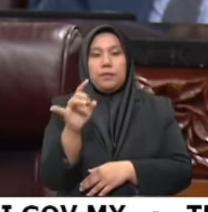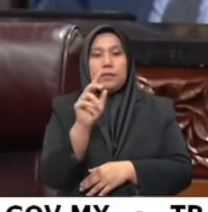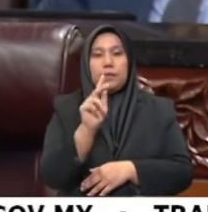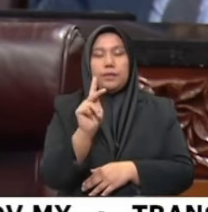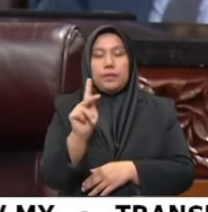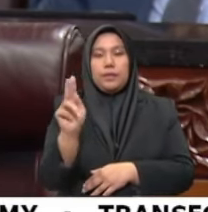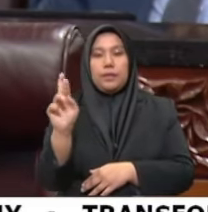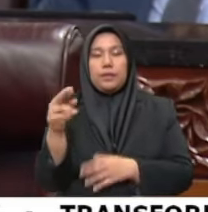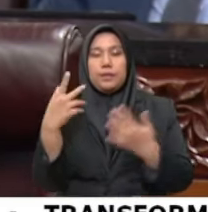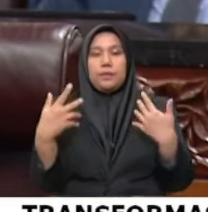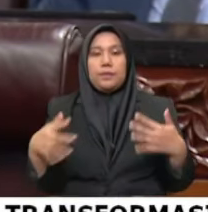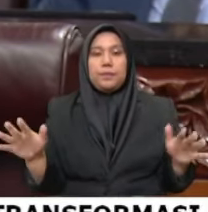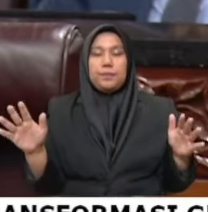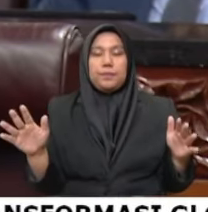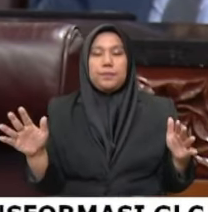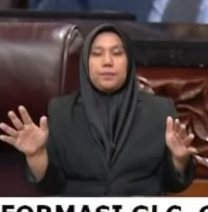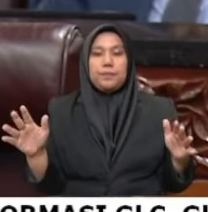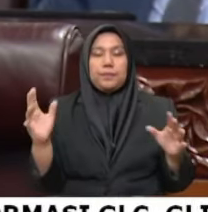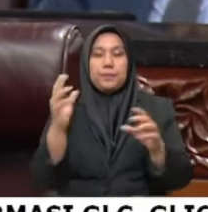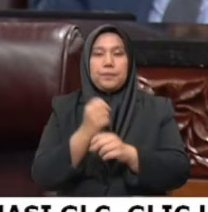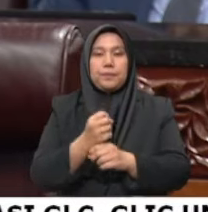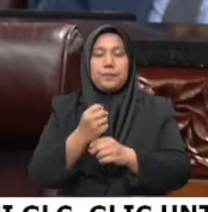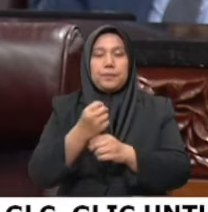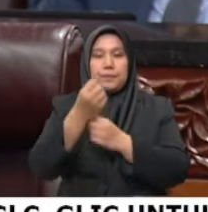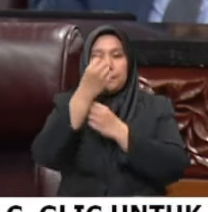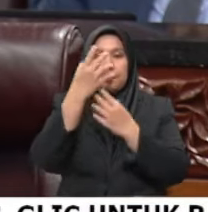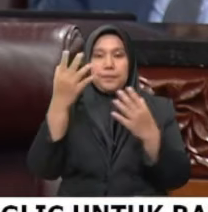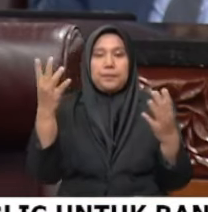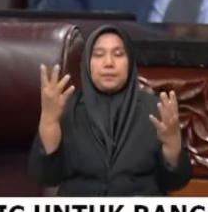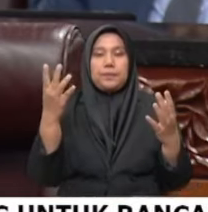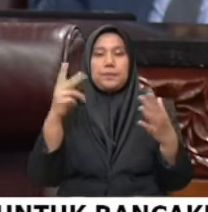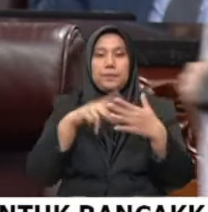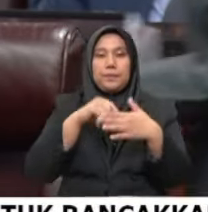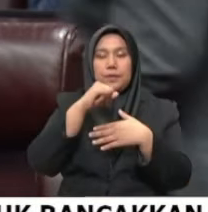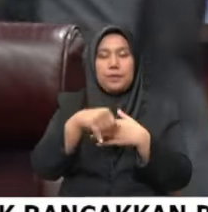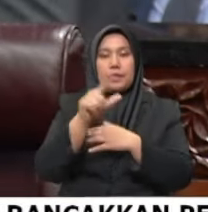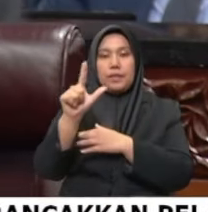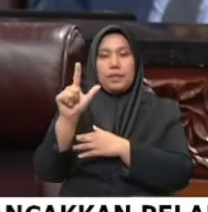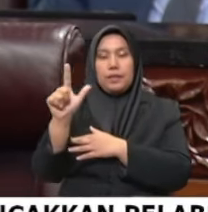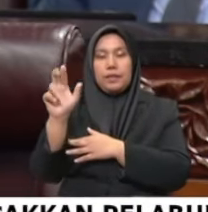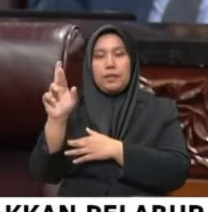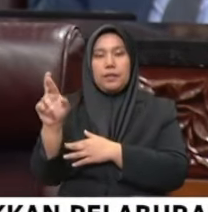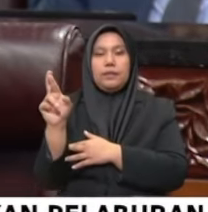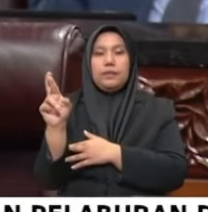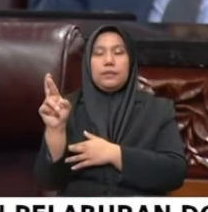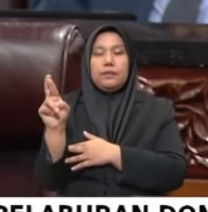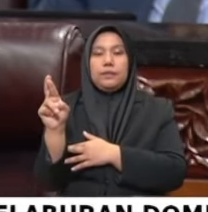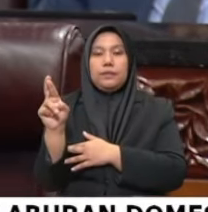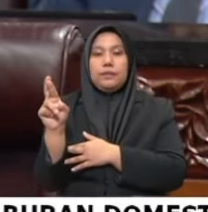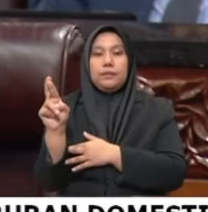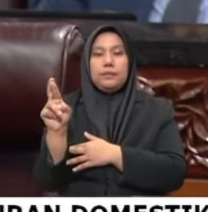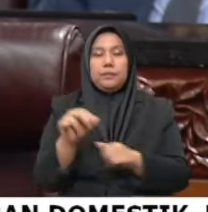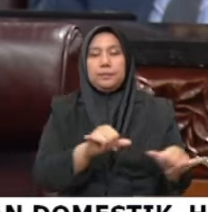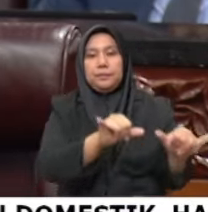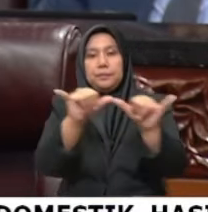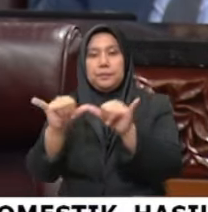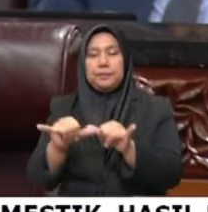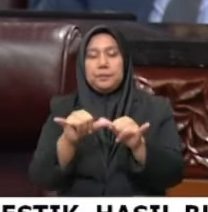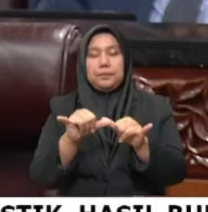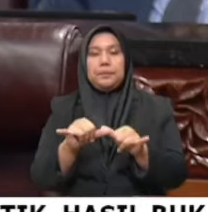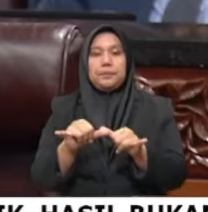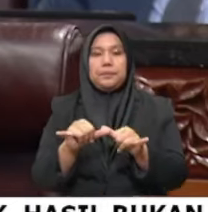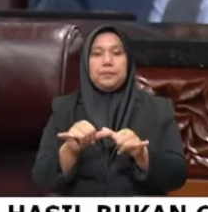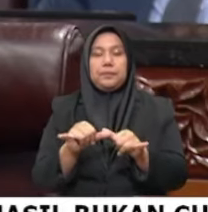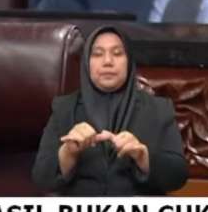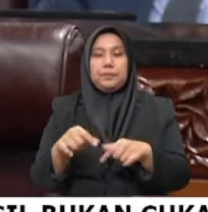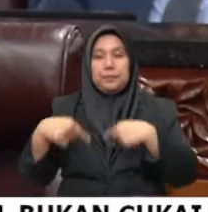telah mendapatkan maklumat berkaitan projek LRR bagi penyelarasan lanjut dan mengadakan